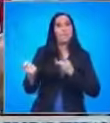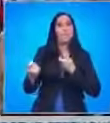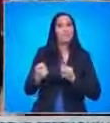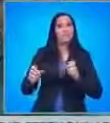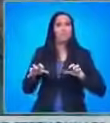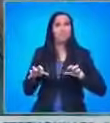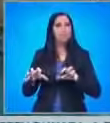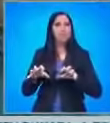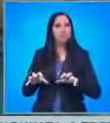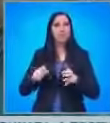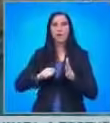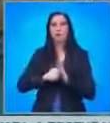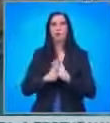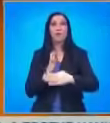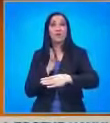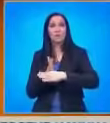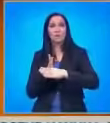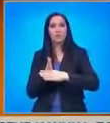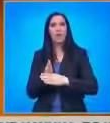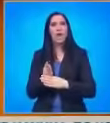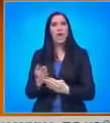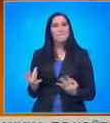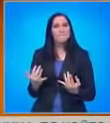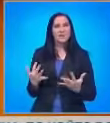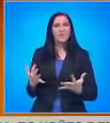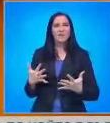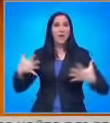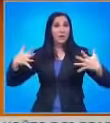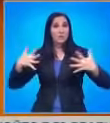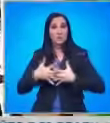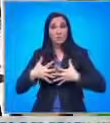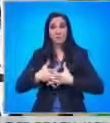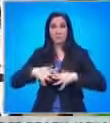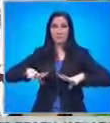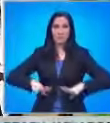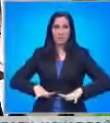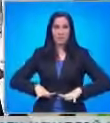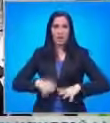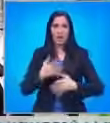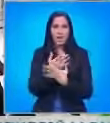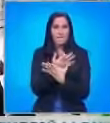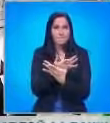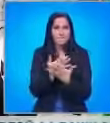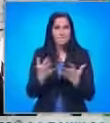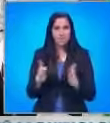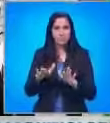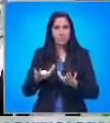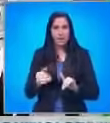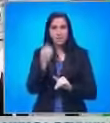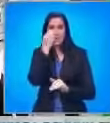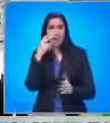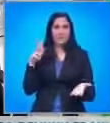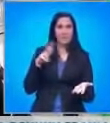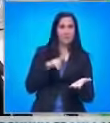бизнеса блокираха ключови кръстовища и предизвикаха големи задръствания в града. Масово приемане на